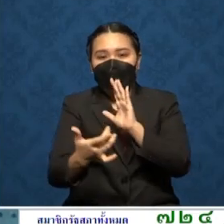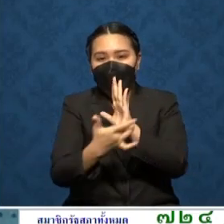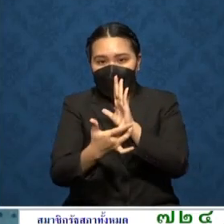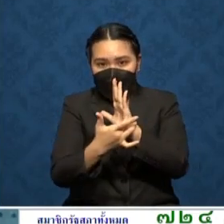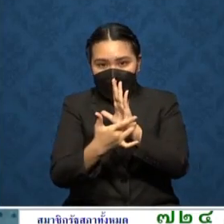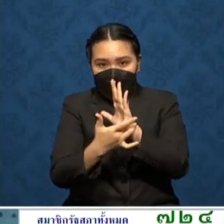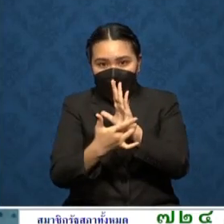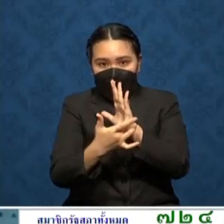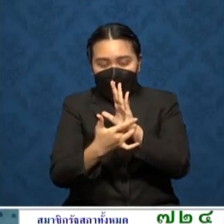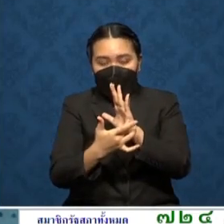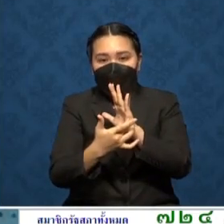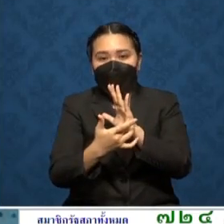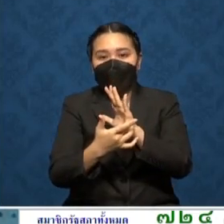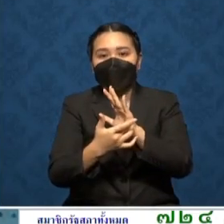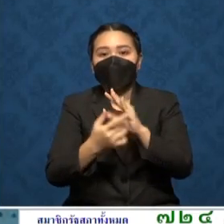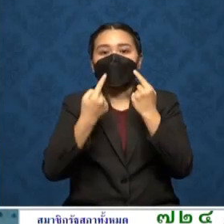คำตอบก็คือว่า